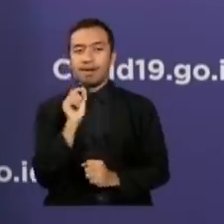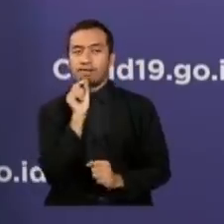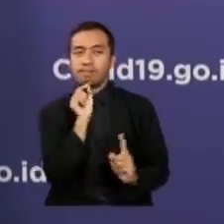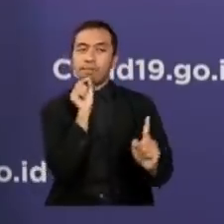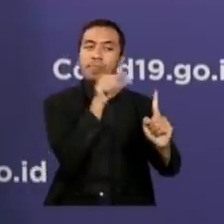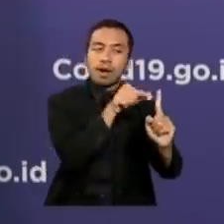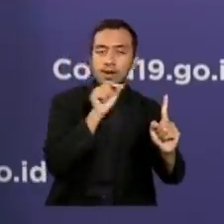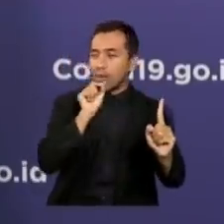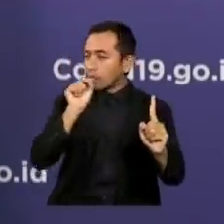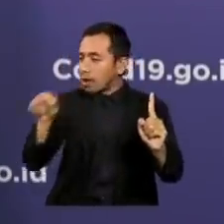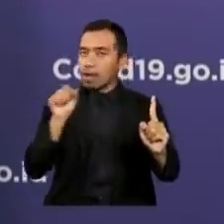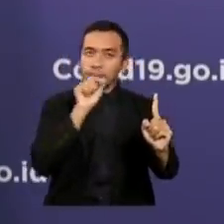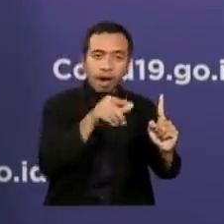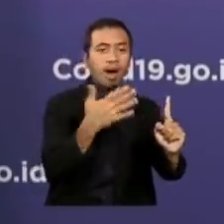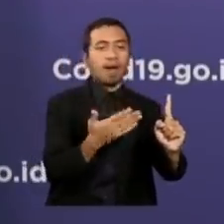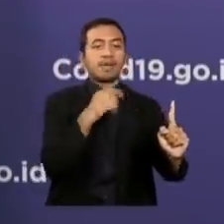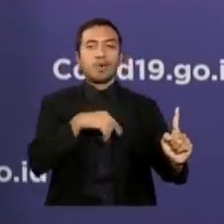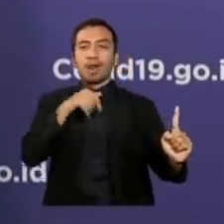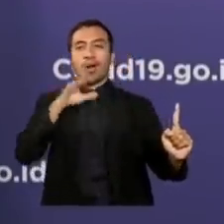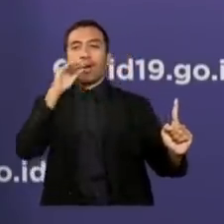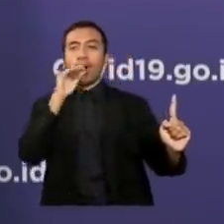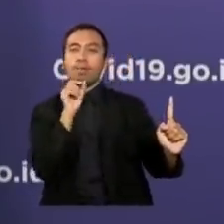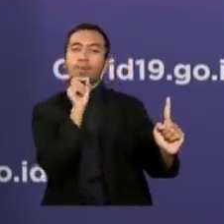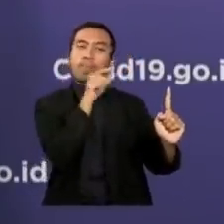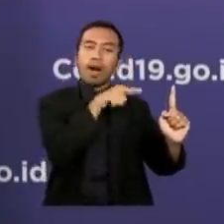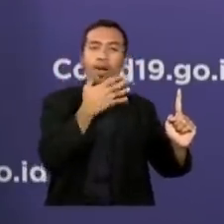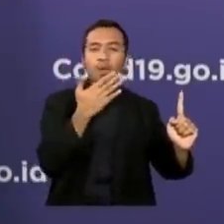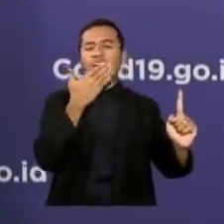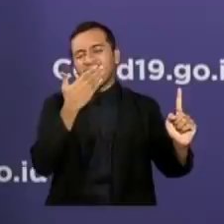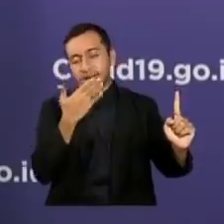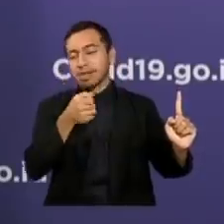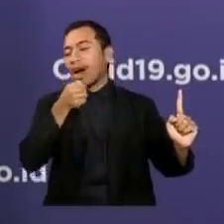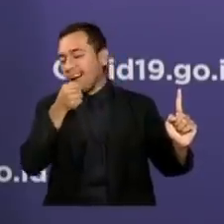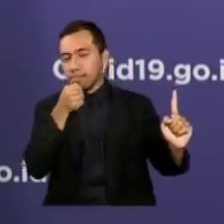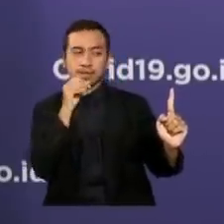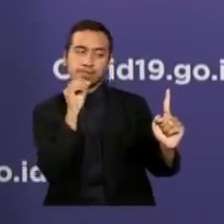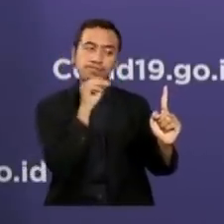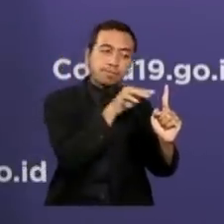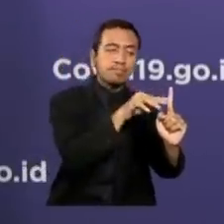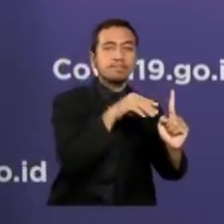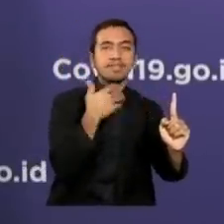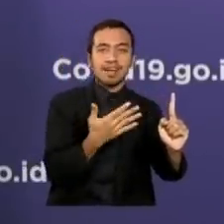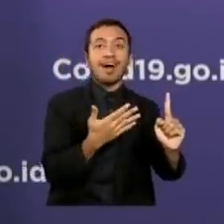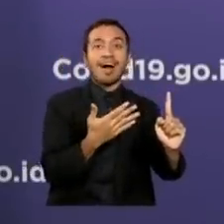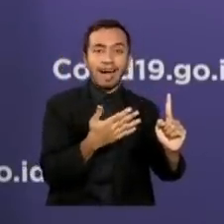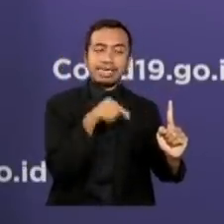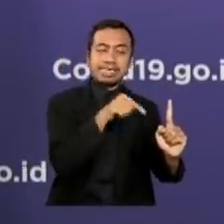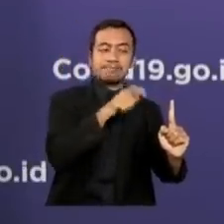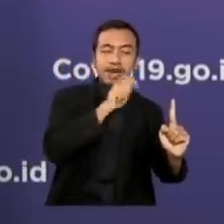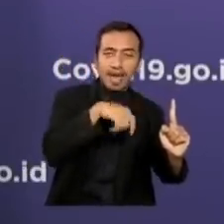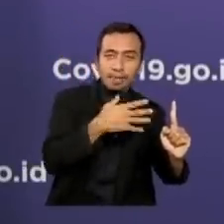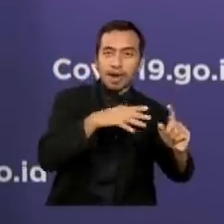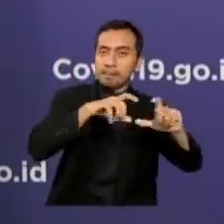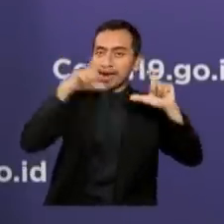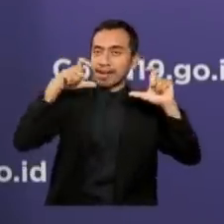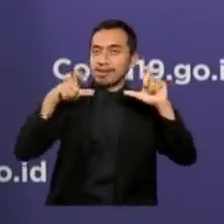dapat terpencil keluar Ketika seseorang itu berbicara atau bersin atau batuk Hai makam masker dapat